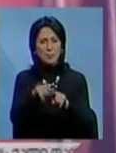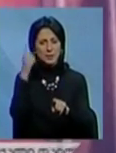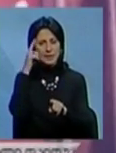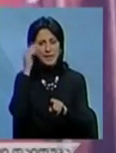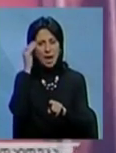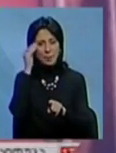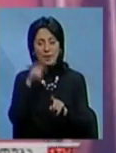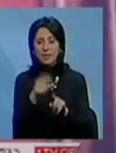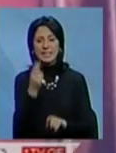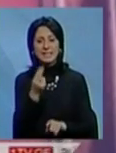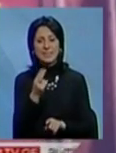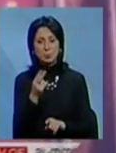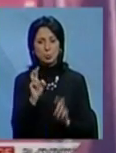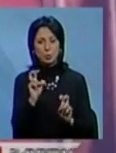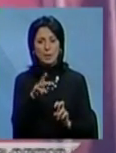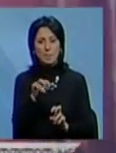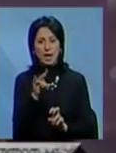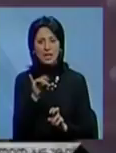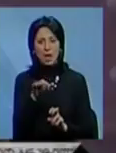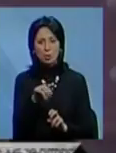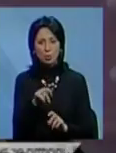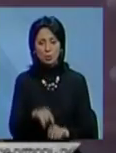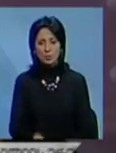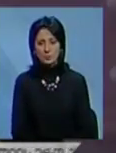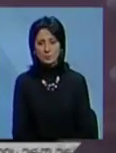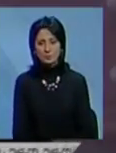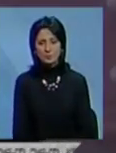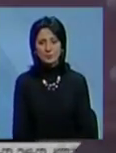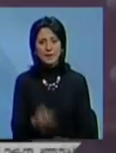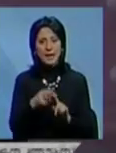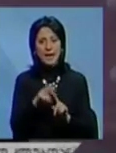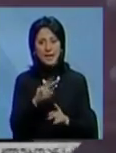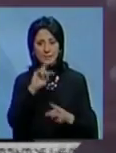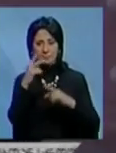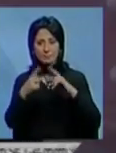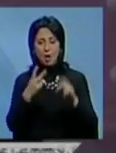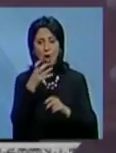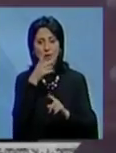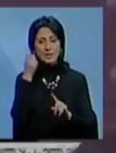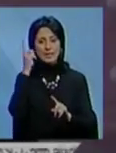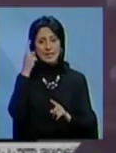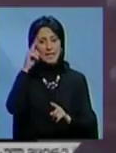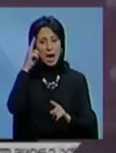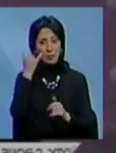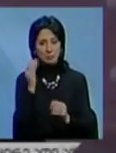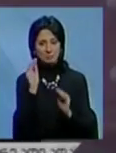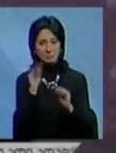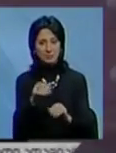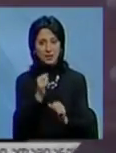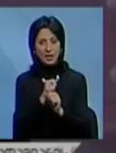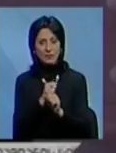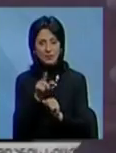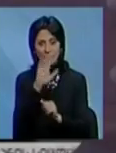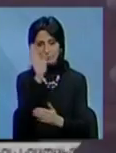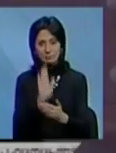ხედავთ. ეს ციფრული მაკნატუნაა. A lot of kids are amazed. ეს ინსტალაცია 200 წლის წინანდელ ზღაპარს თაგვაგონა.